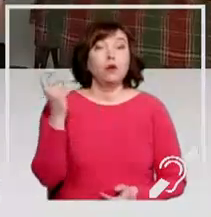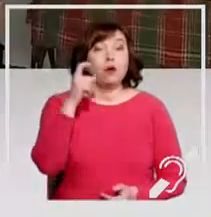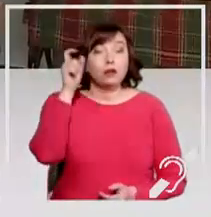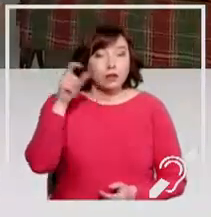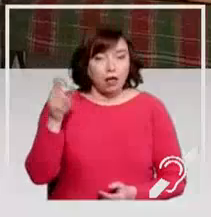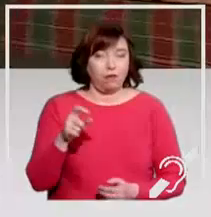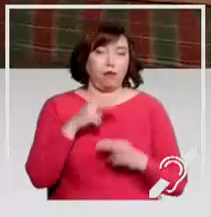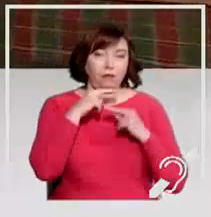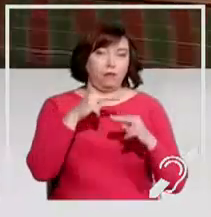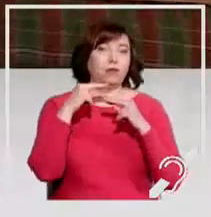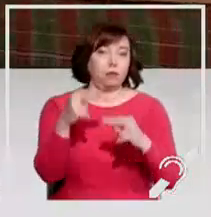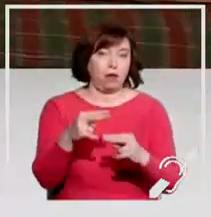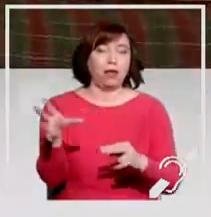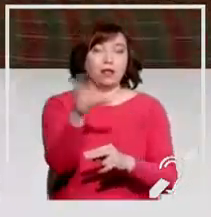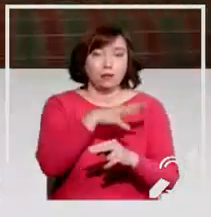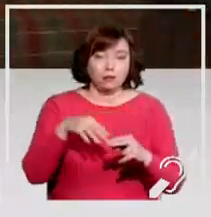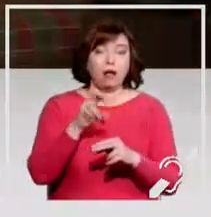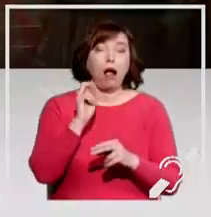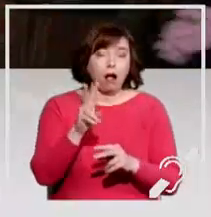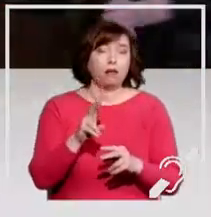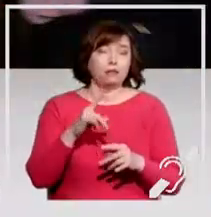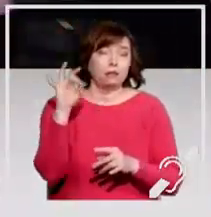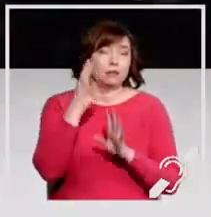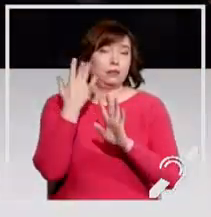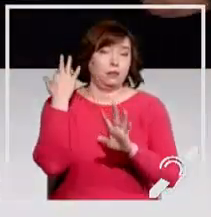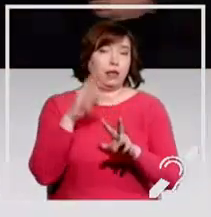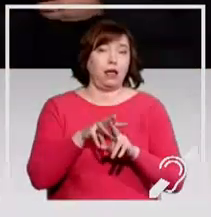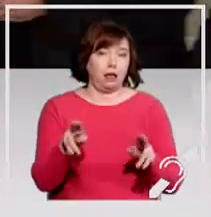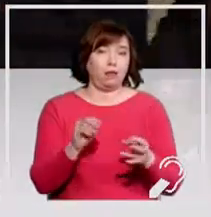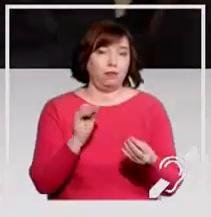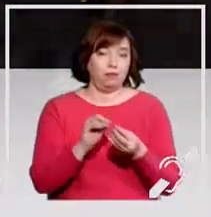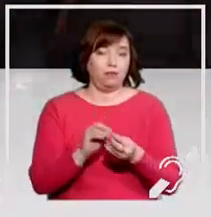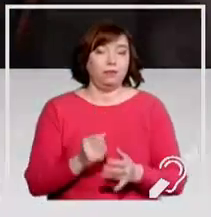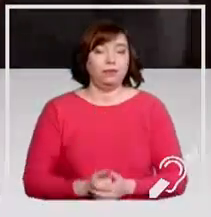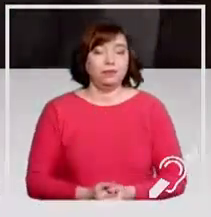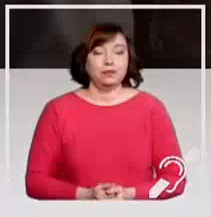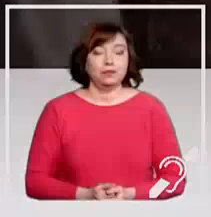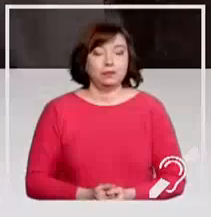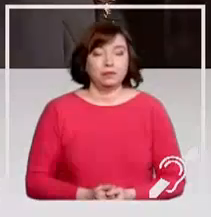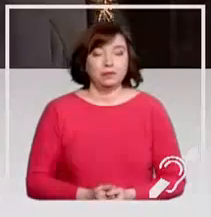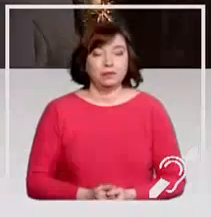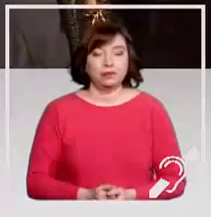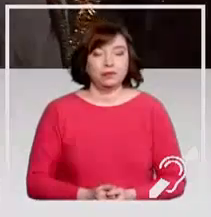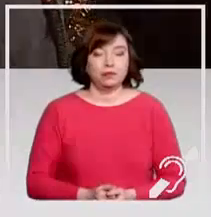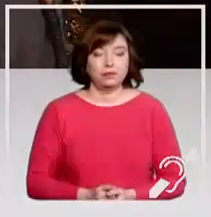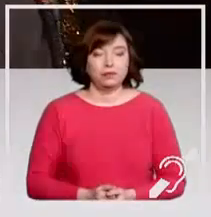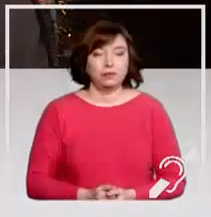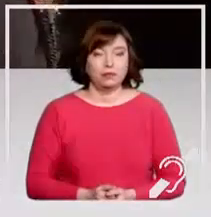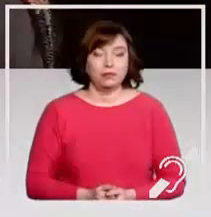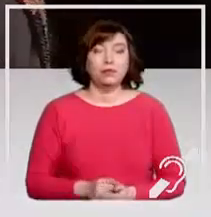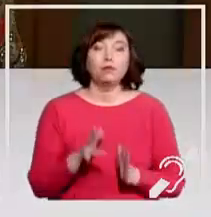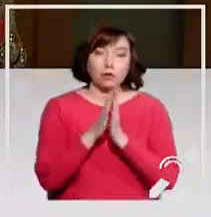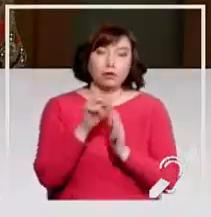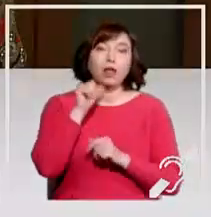Gospodarii au răsplătit pe colindători așa cum se cuvine. Luați câte un duce și vă îndulciți, spiți și la anul